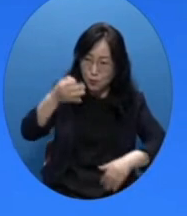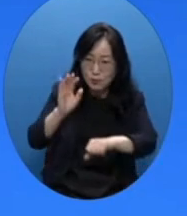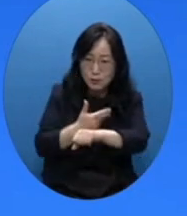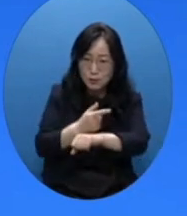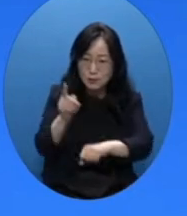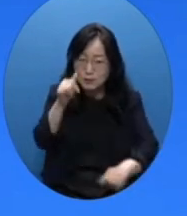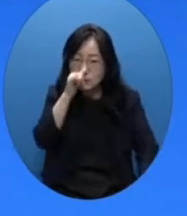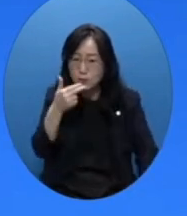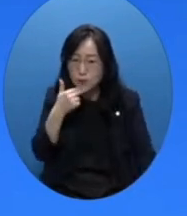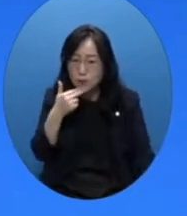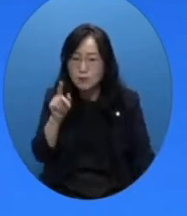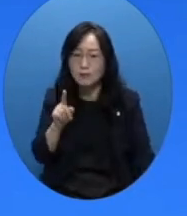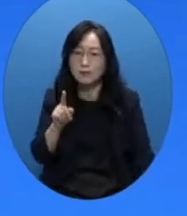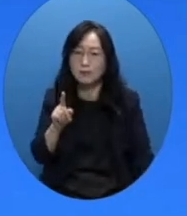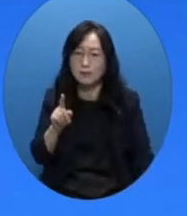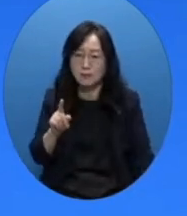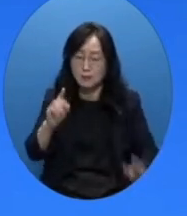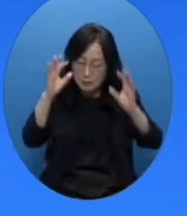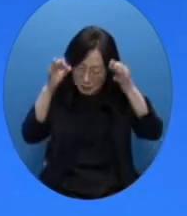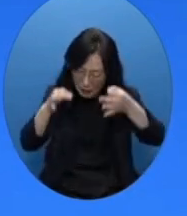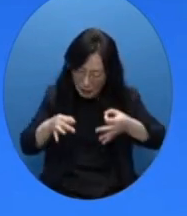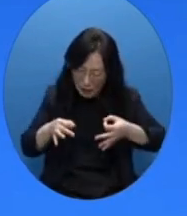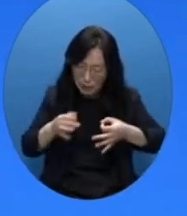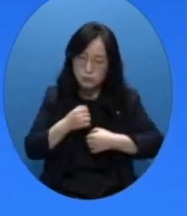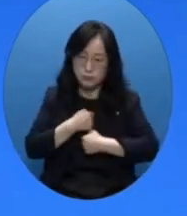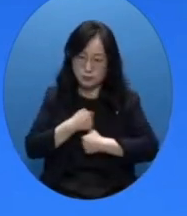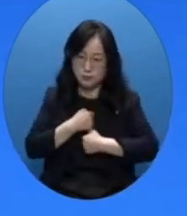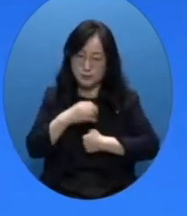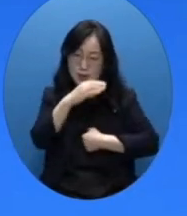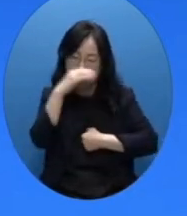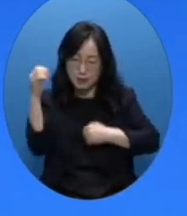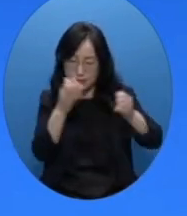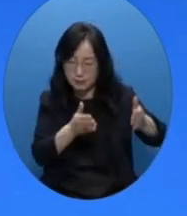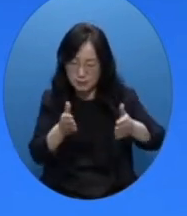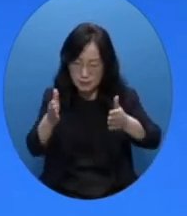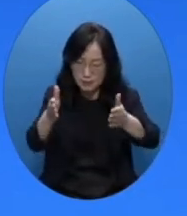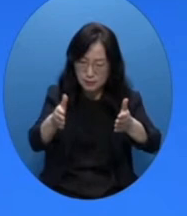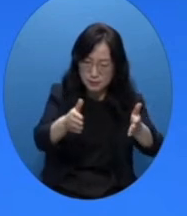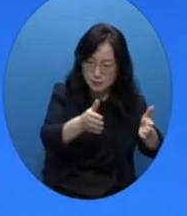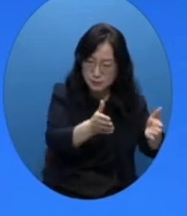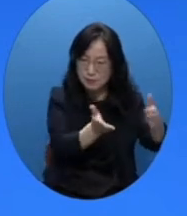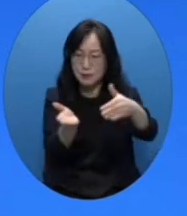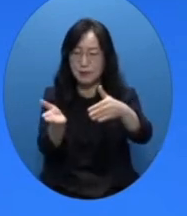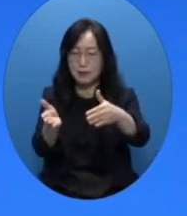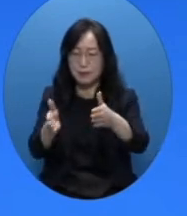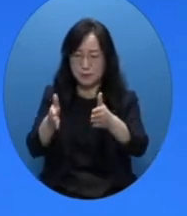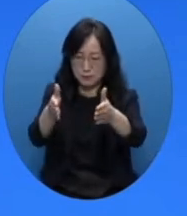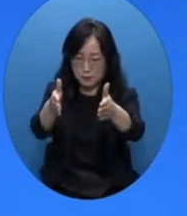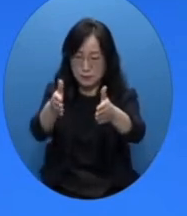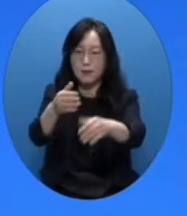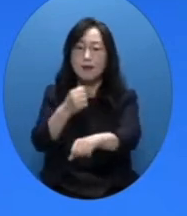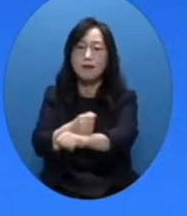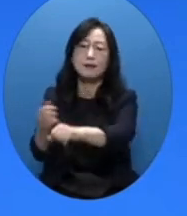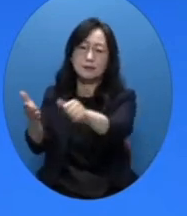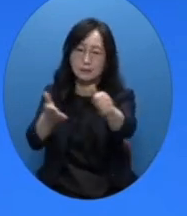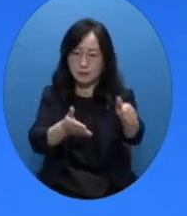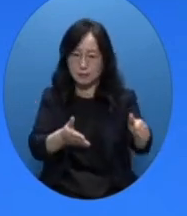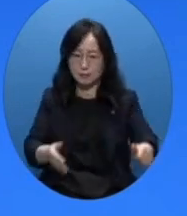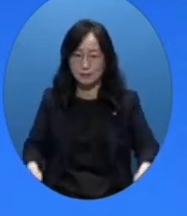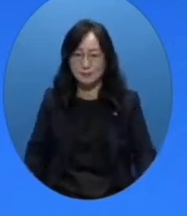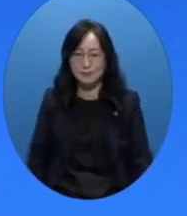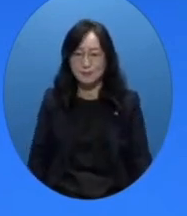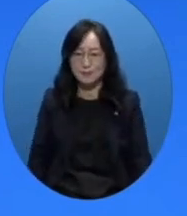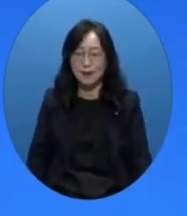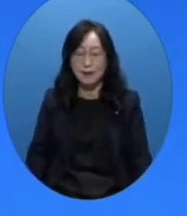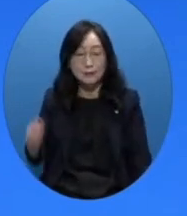아닌가 살펴보고 바른 길로 방향을 틀어서 바로 가는 우리 모두가 되어야 할 것입니다.